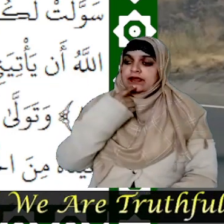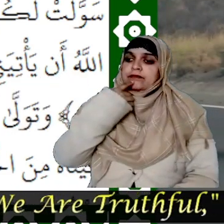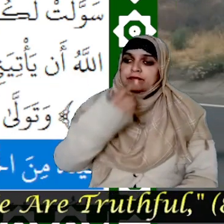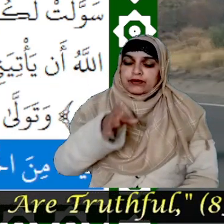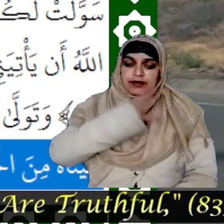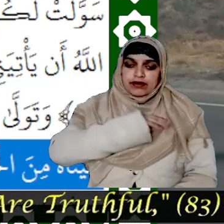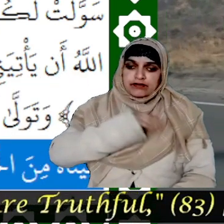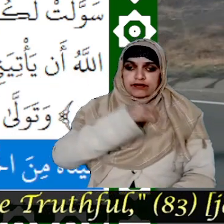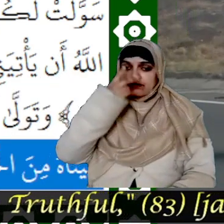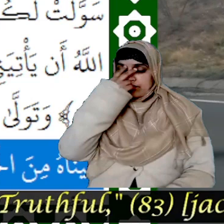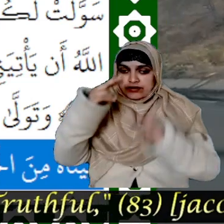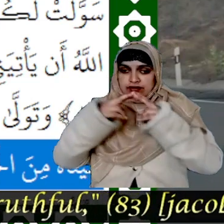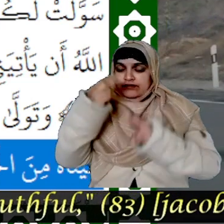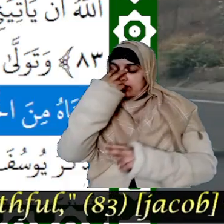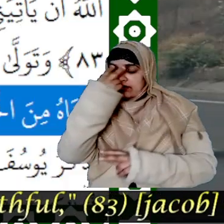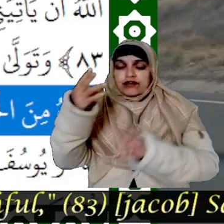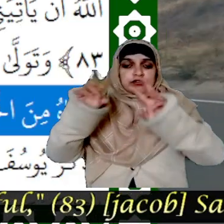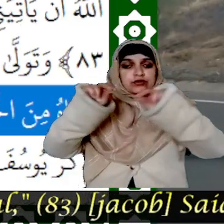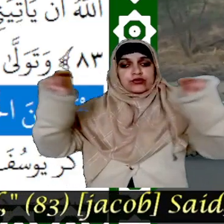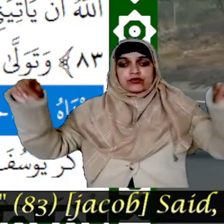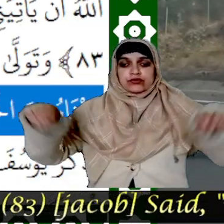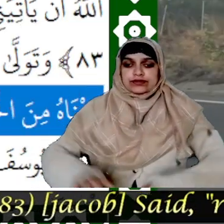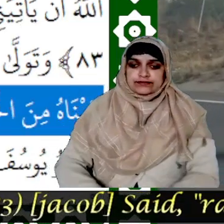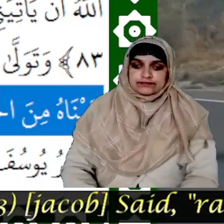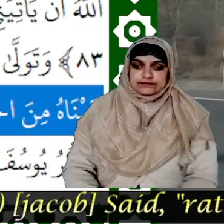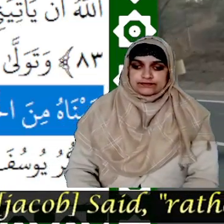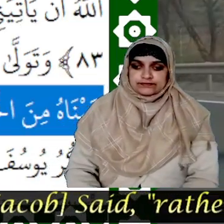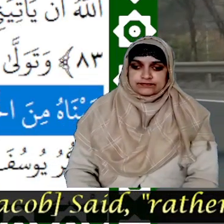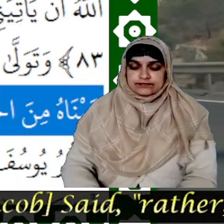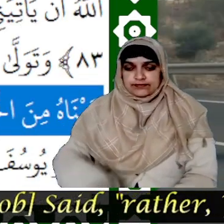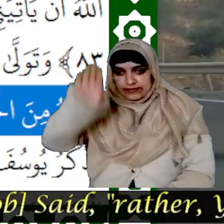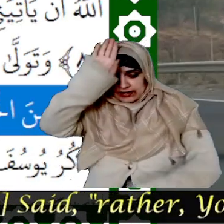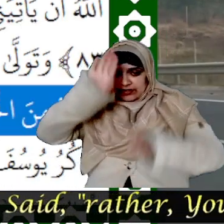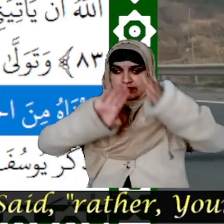إجي سالمان دو بويوني أدات يا در